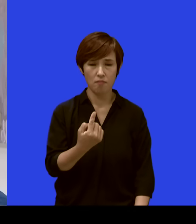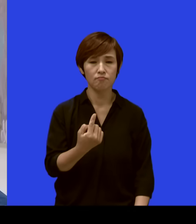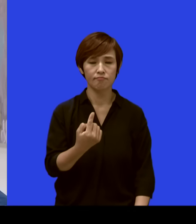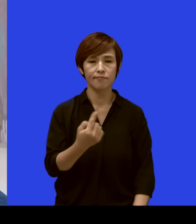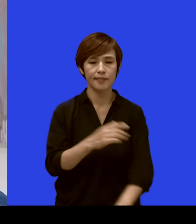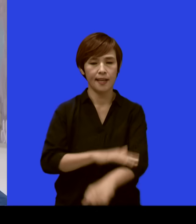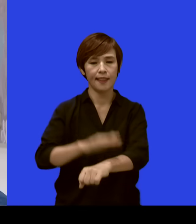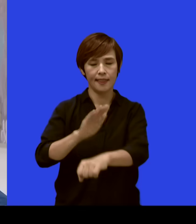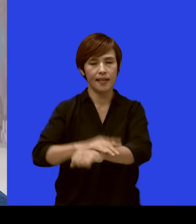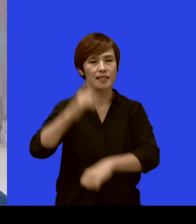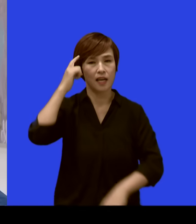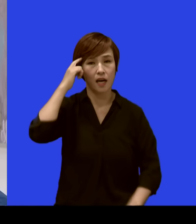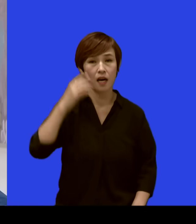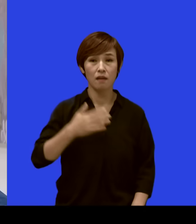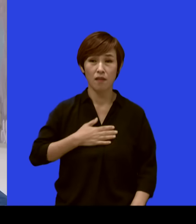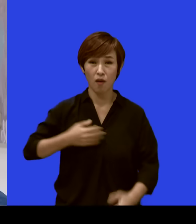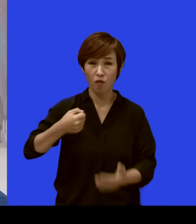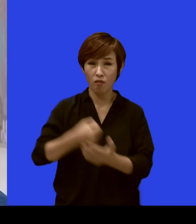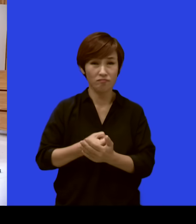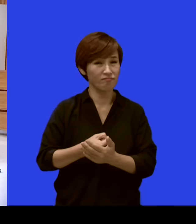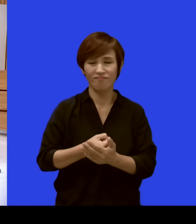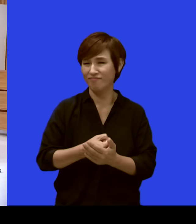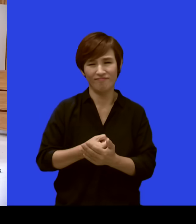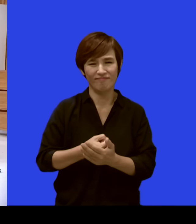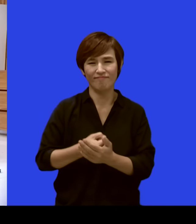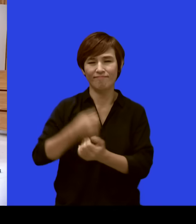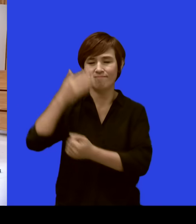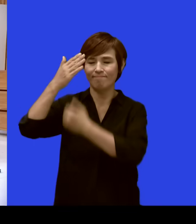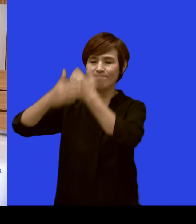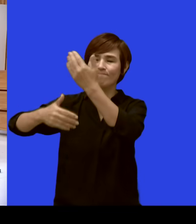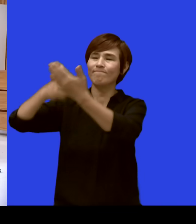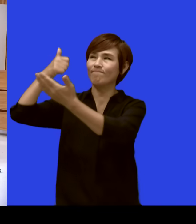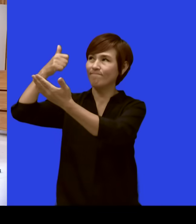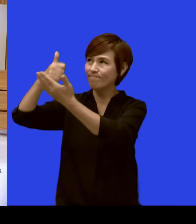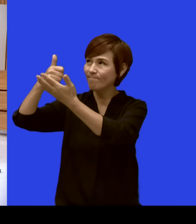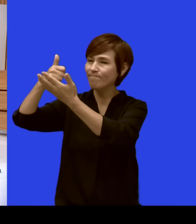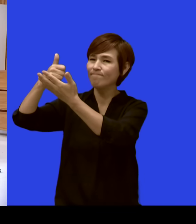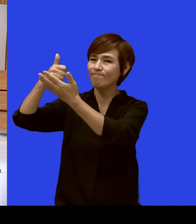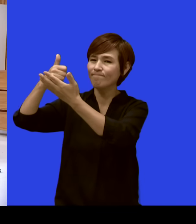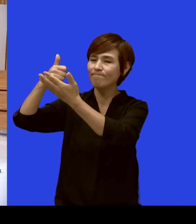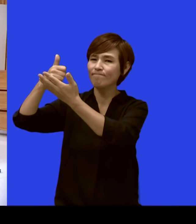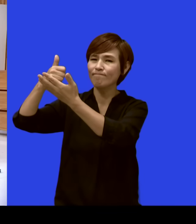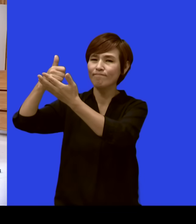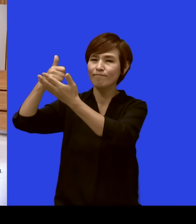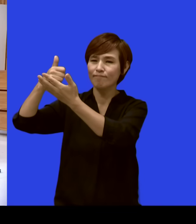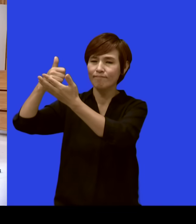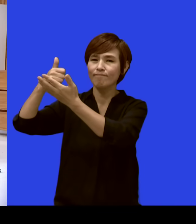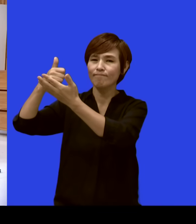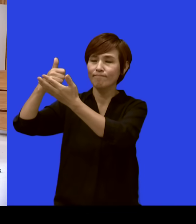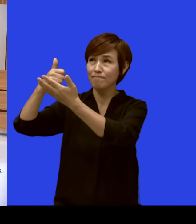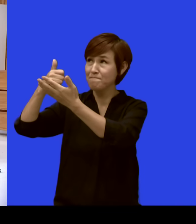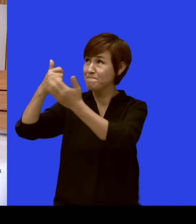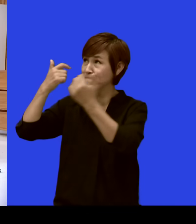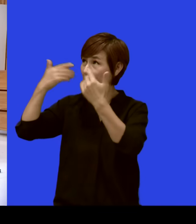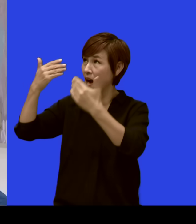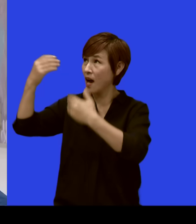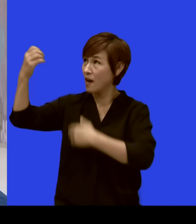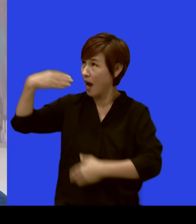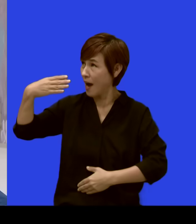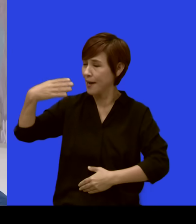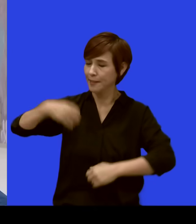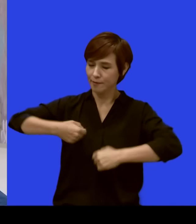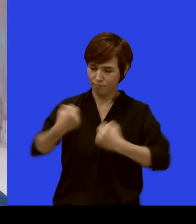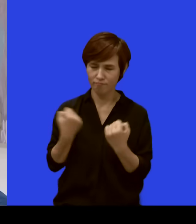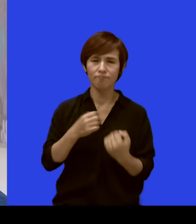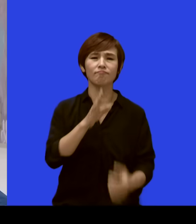살다 보니까 뭐 내가 결정할 수 있는 게 별로 없더라고요. 그러니까 좀 갈등은 하는데 또 하나님 뜻이 명확해지면 순종해야 되는 거니까.